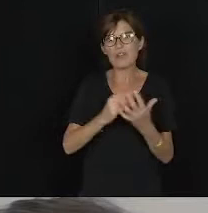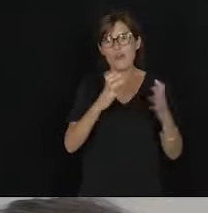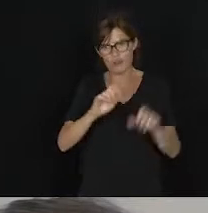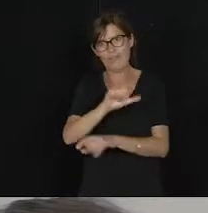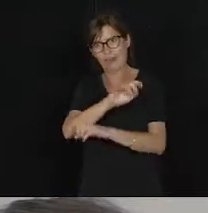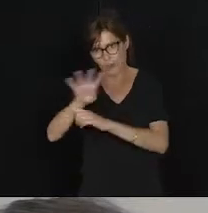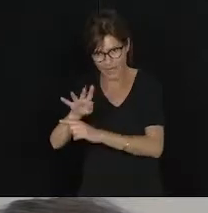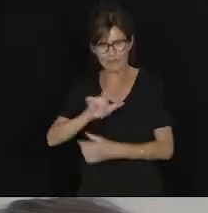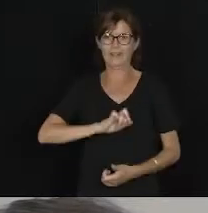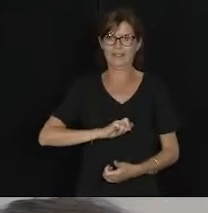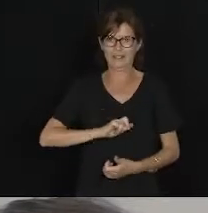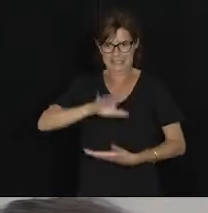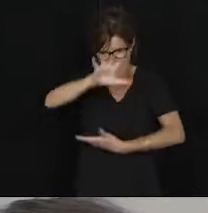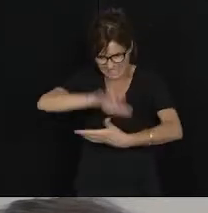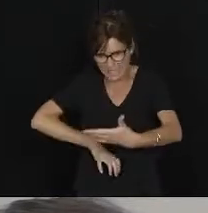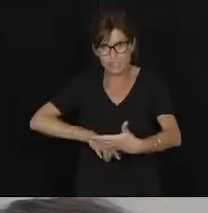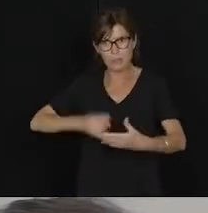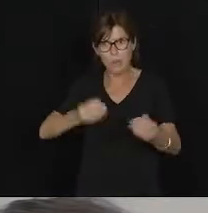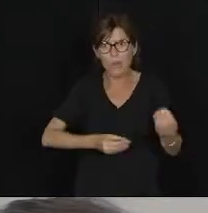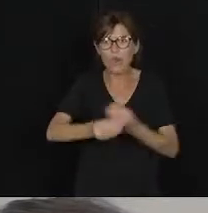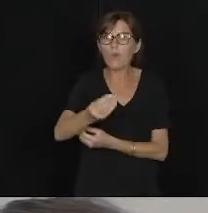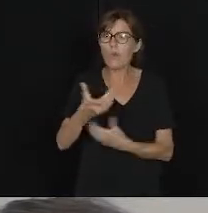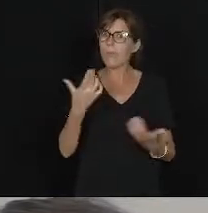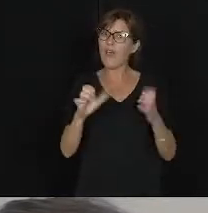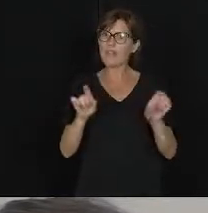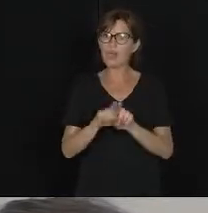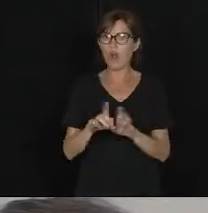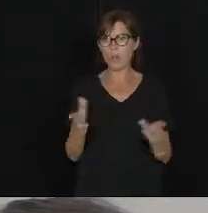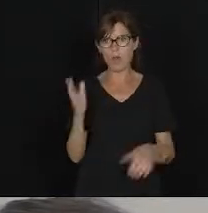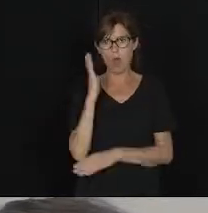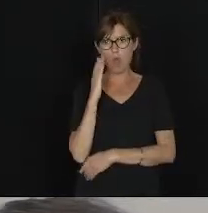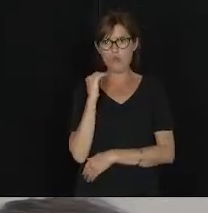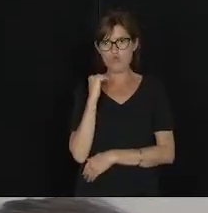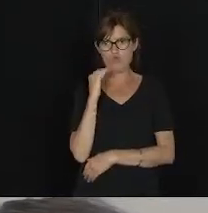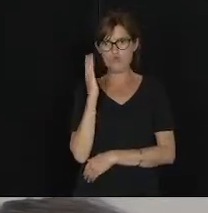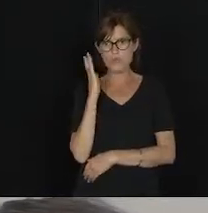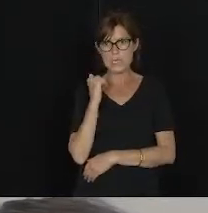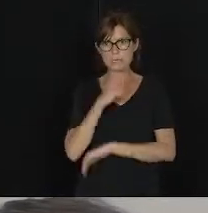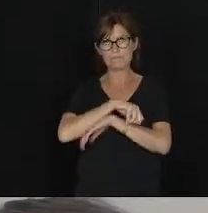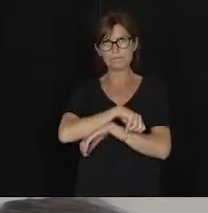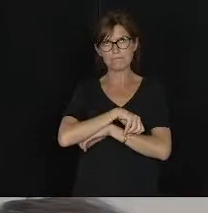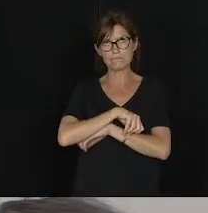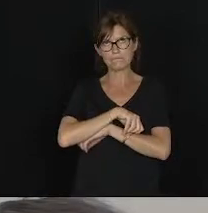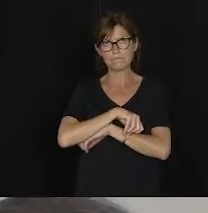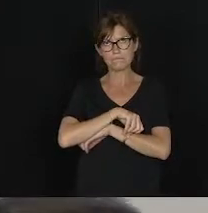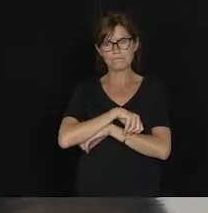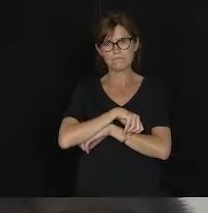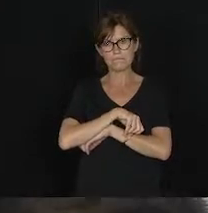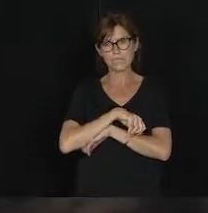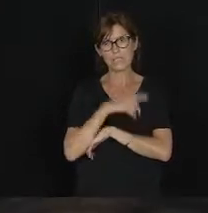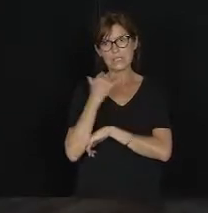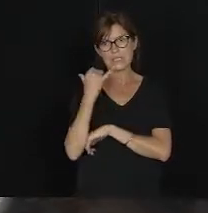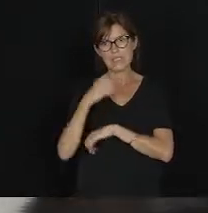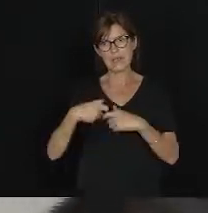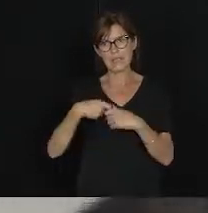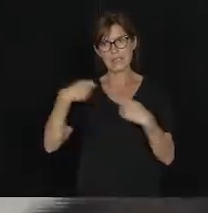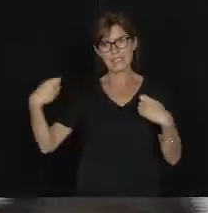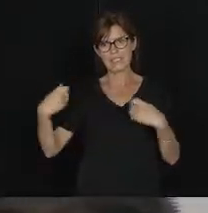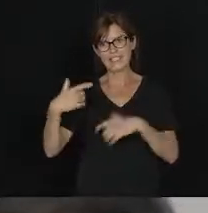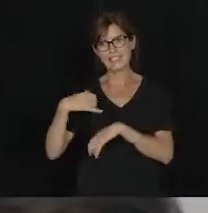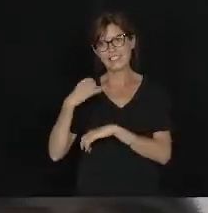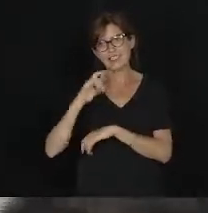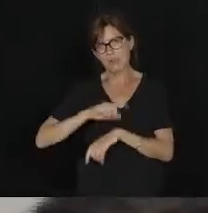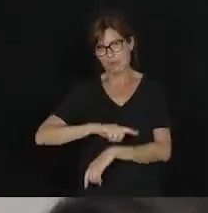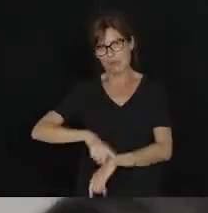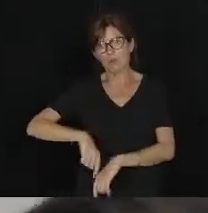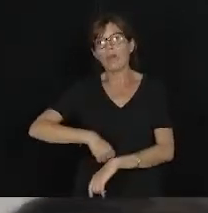briser, selon ses propres mots, l'ennui en salle de classe, c'est-à-dire le temps qui ne passe pas. Celle-ci n'est d'ailleurs pas sans